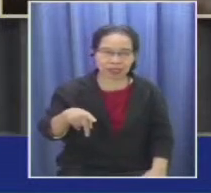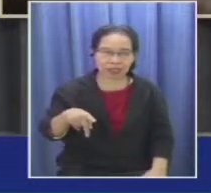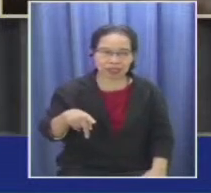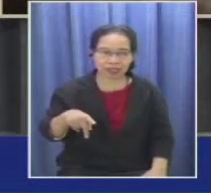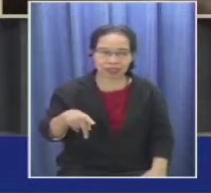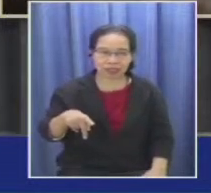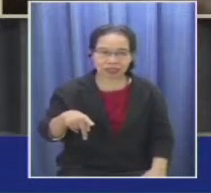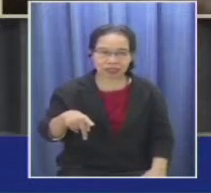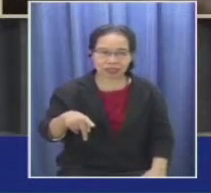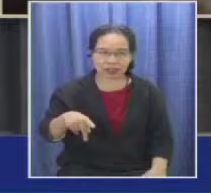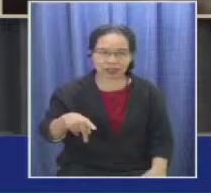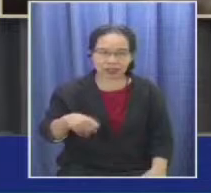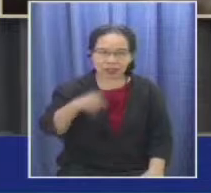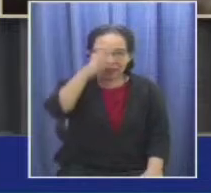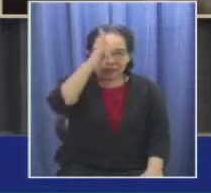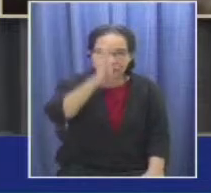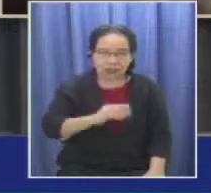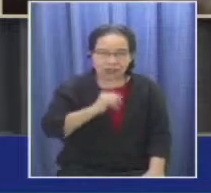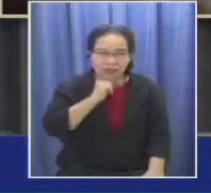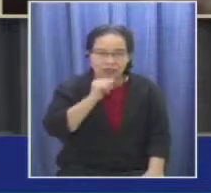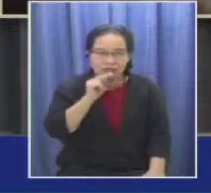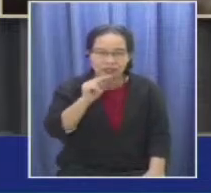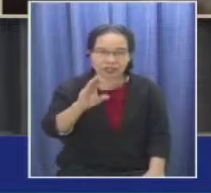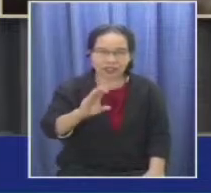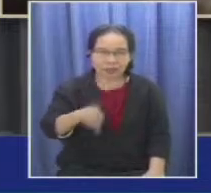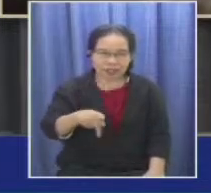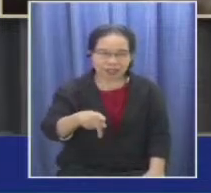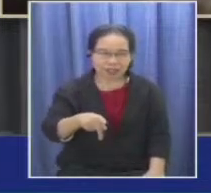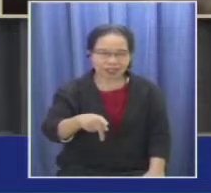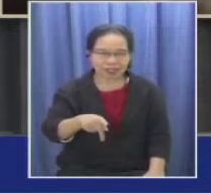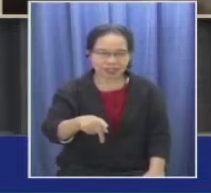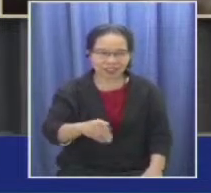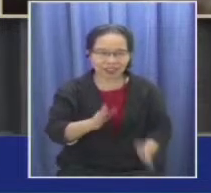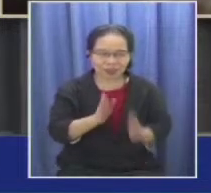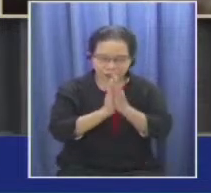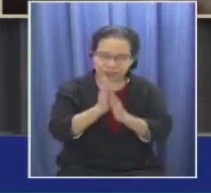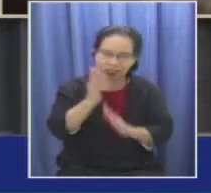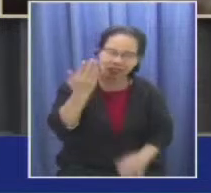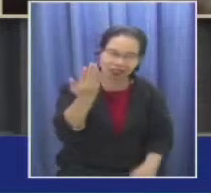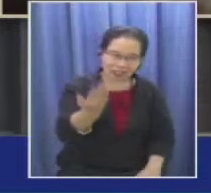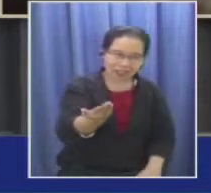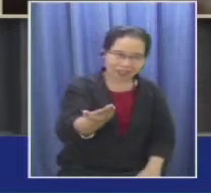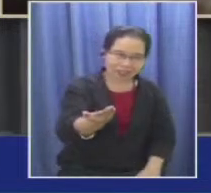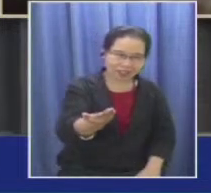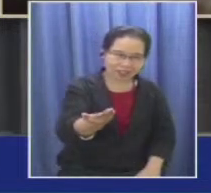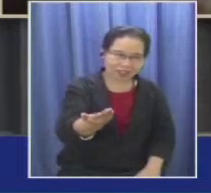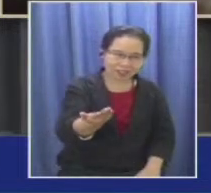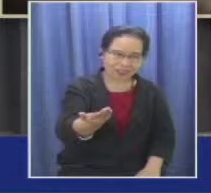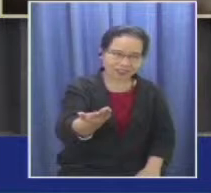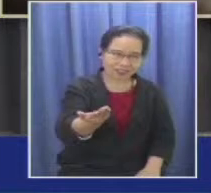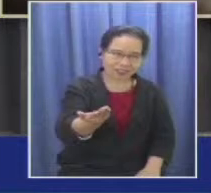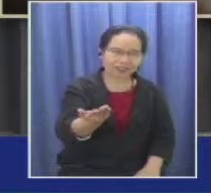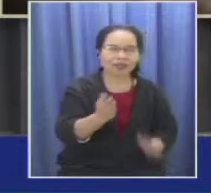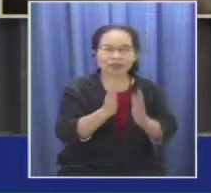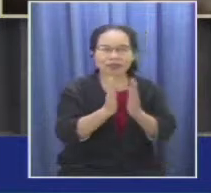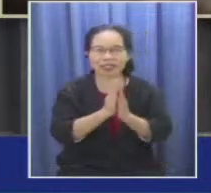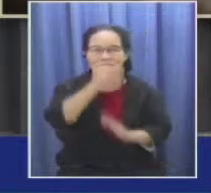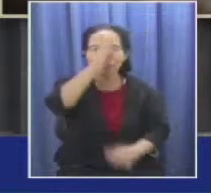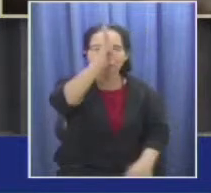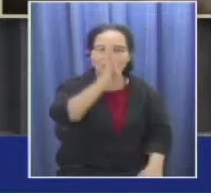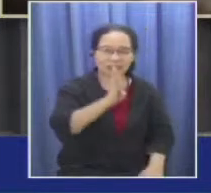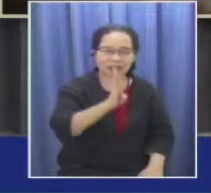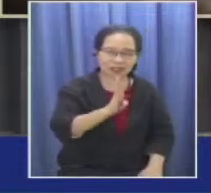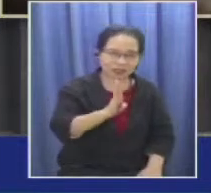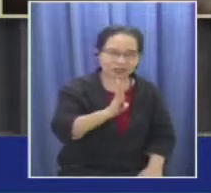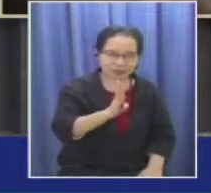basa okuta funa asa de dana nkoyi ama no obese abreg na nipa dose ye na ebinom kasa wo ye ne fun